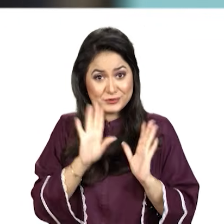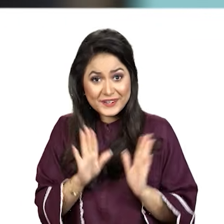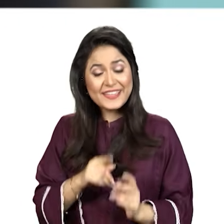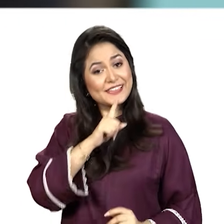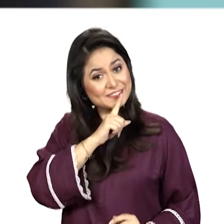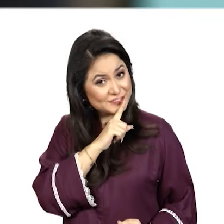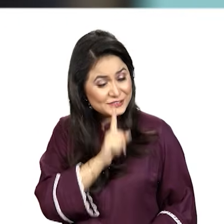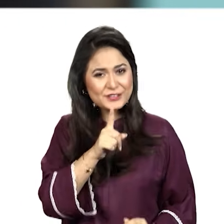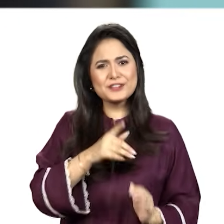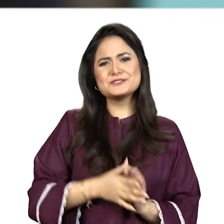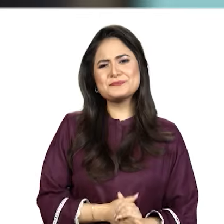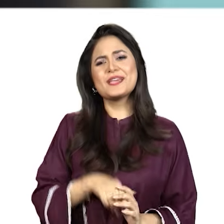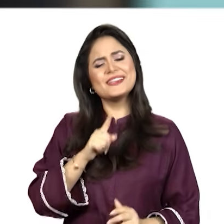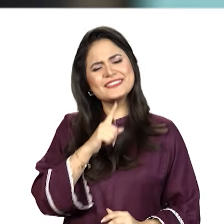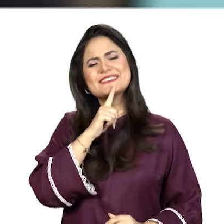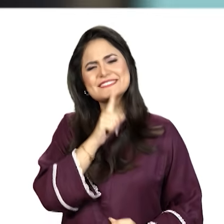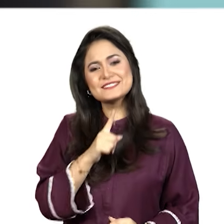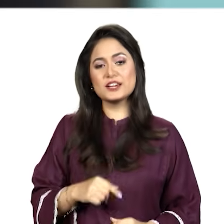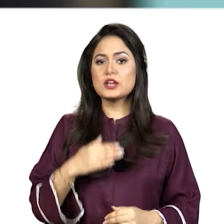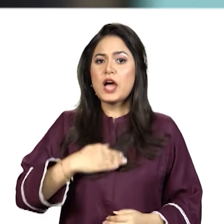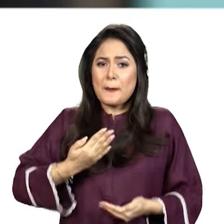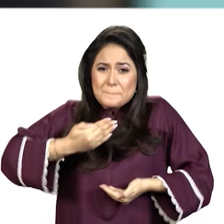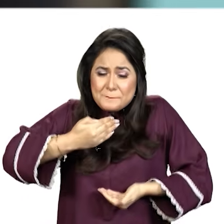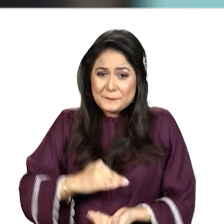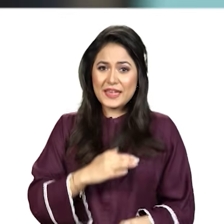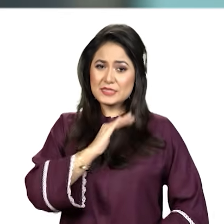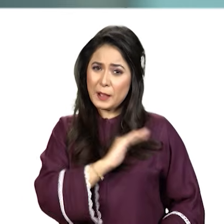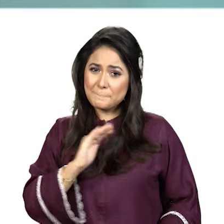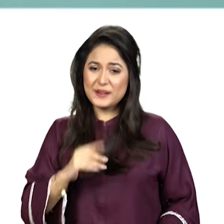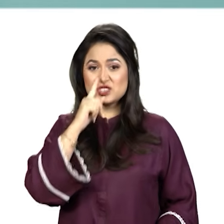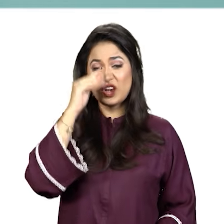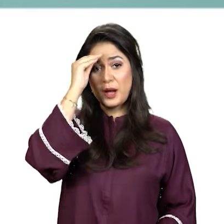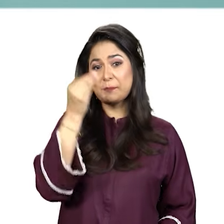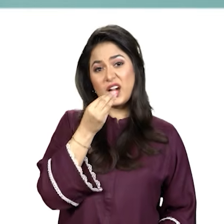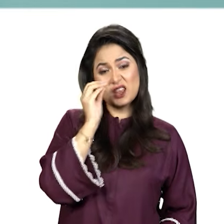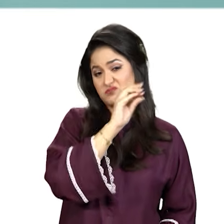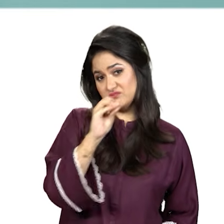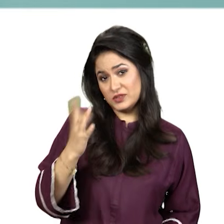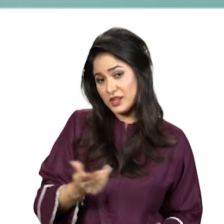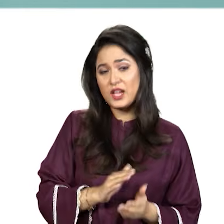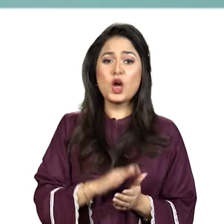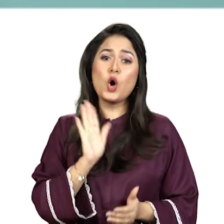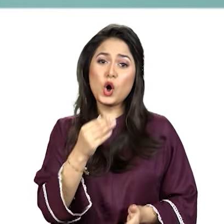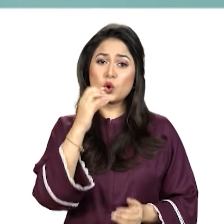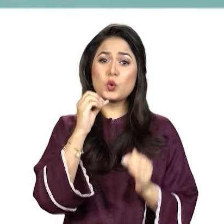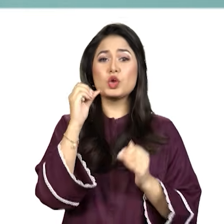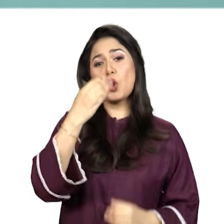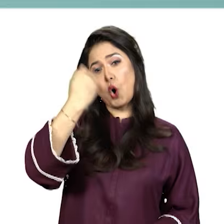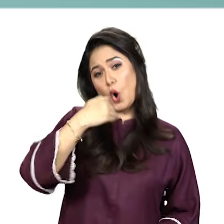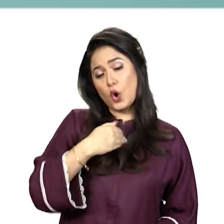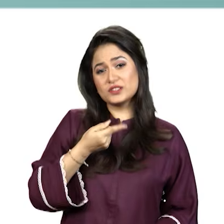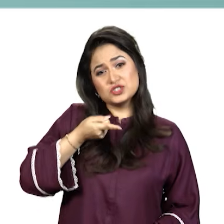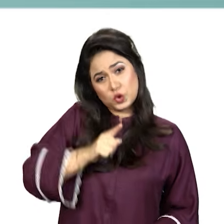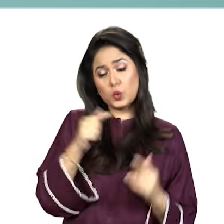साइंस फिक्शन की बात नहीं कर रही, ये हकीकत है। हमल के दौरान बच्चे को खुराक माँ तो नहीं खिला सकती और ना ही ऑक्सीजन की